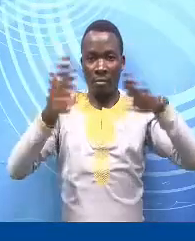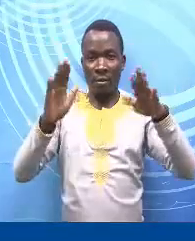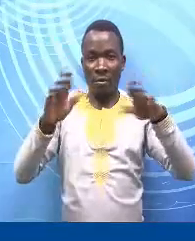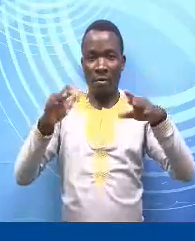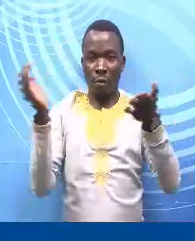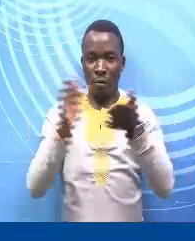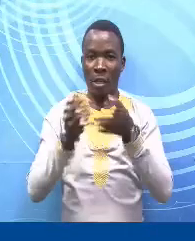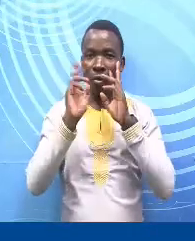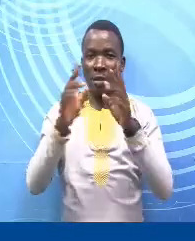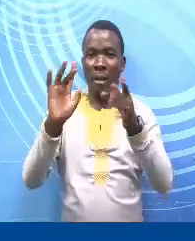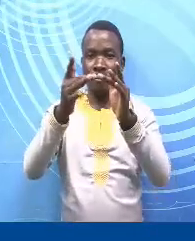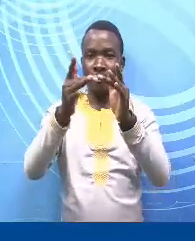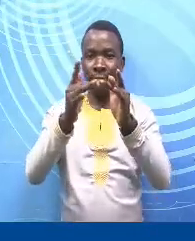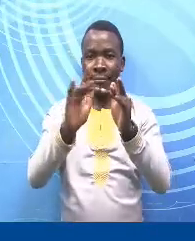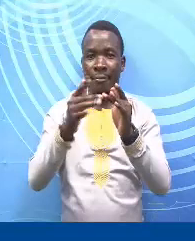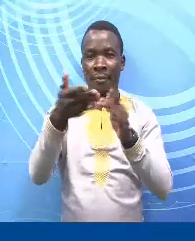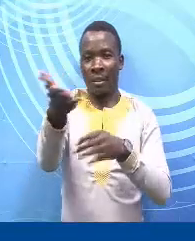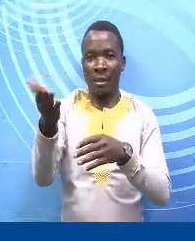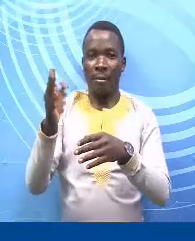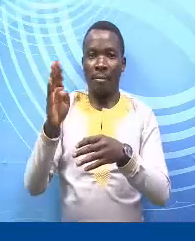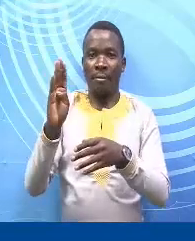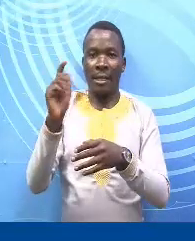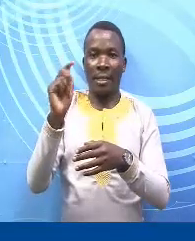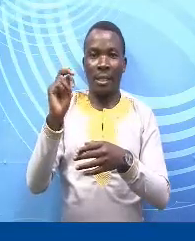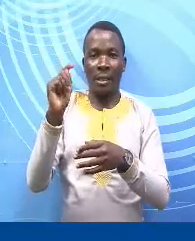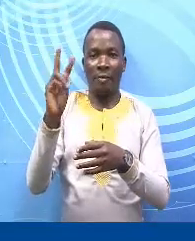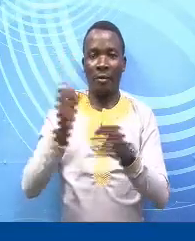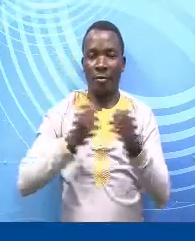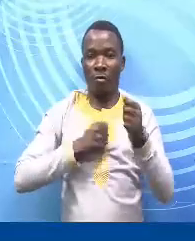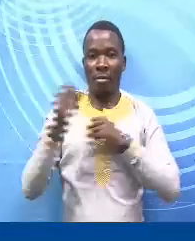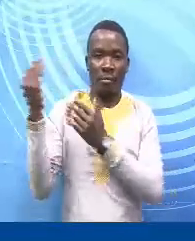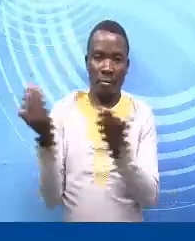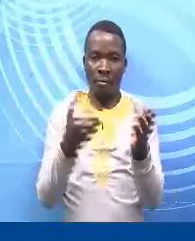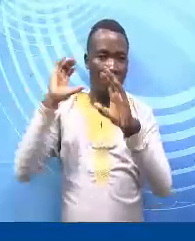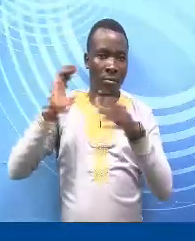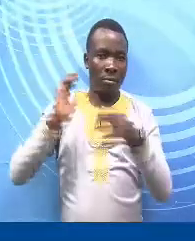kuza kuyasanga kuri YouTube nayo ni BTN TV Rwanda. Reka mbahe ikaze muri aya makuru yacu.